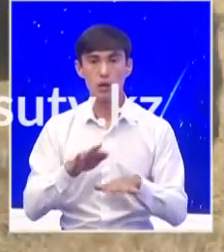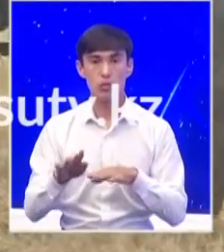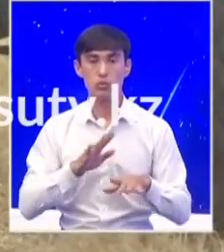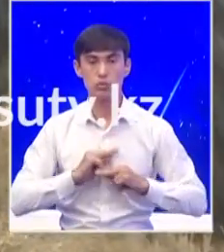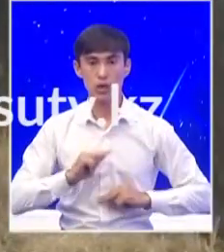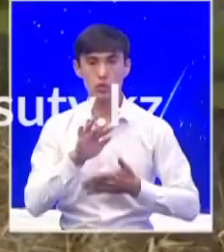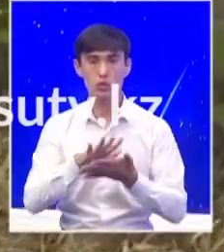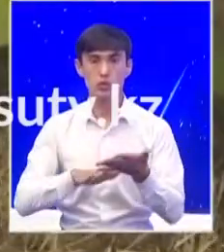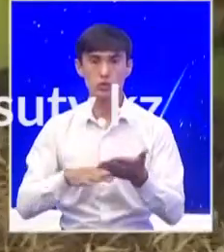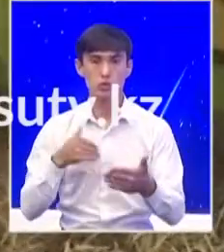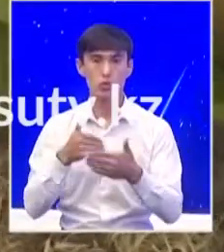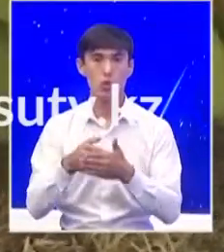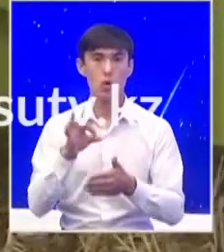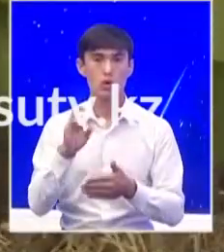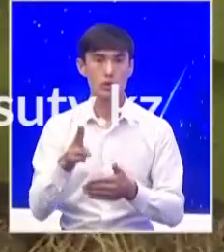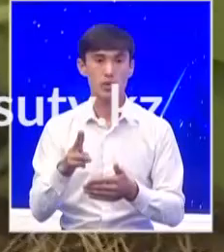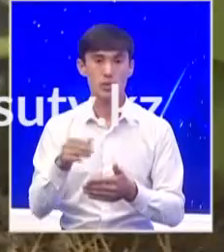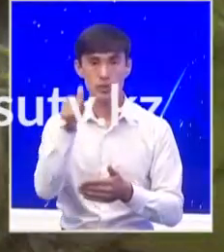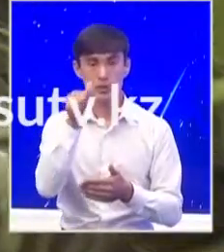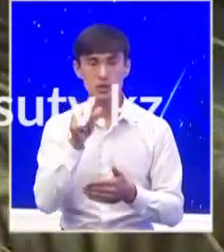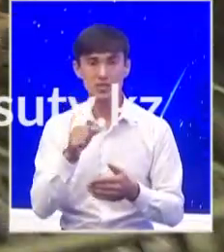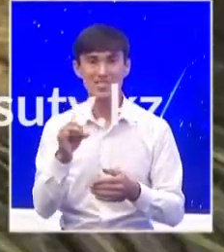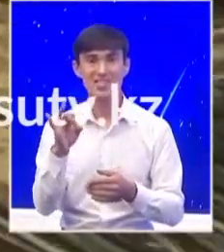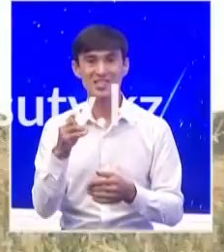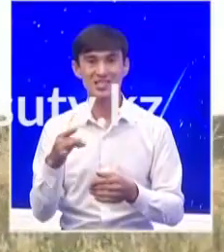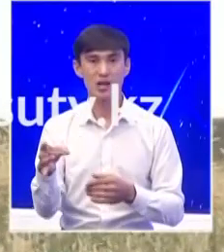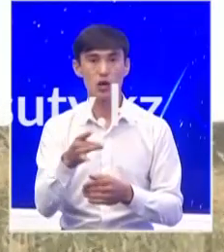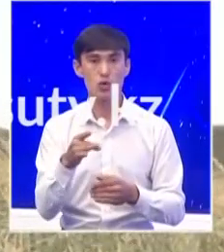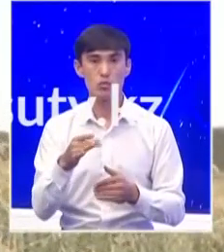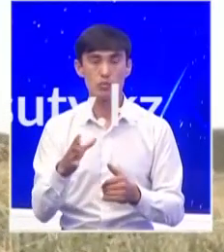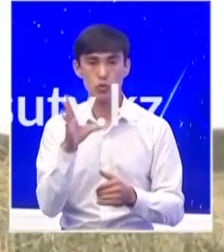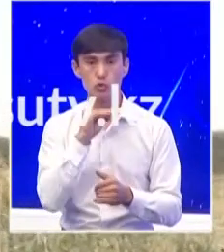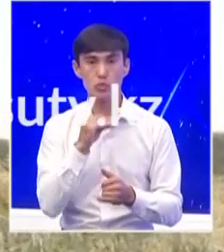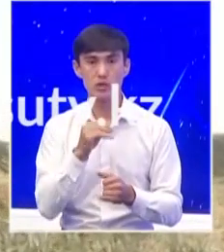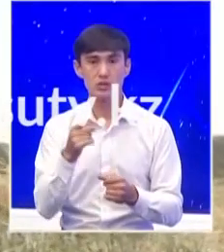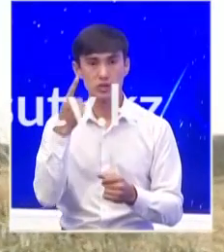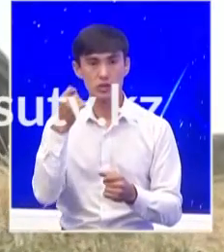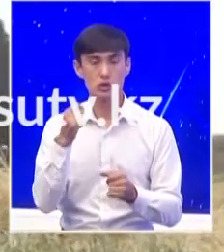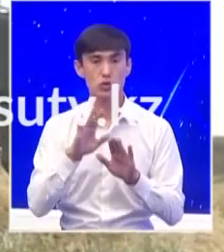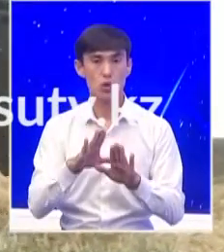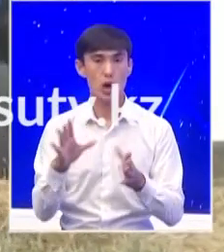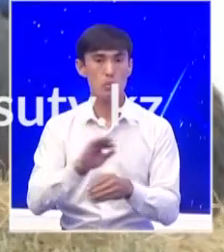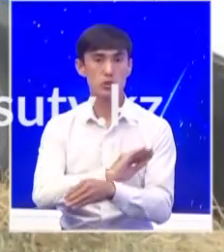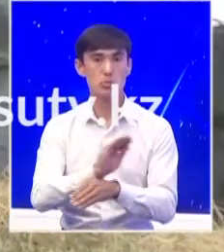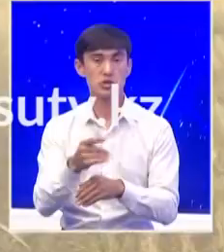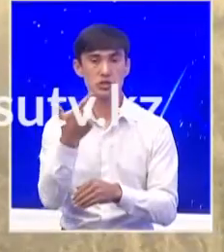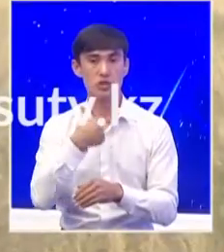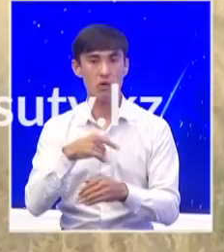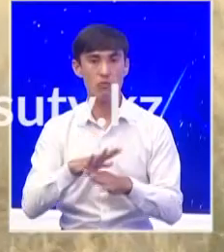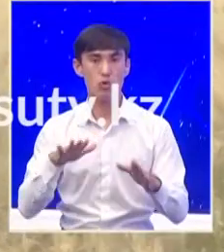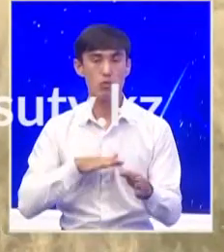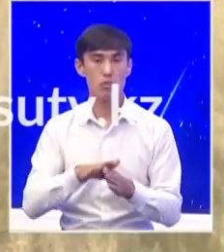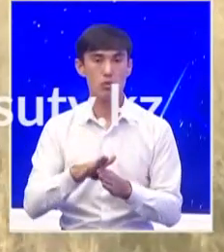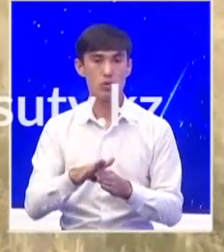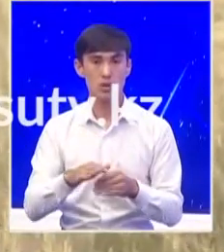В целом, в заготовке кормовых культур Ескельдинский район преуспел значительно. На сегодняшний день он не только способен обеспечить себя в полном объеме,